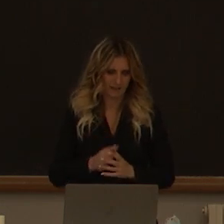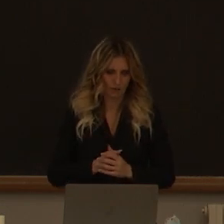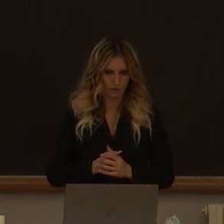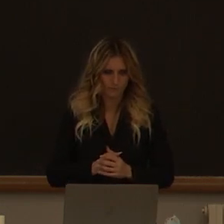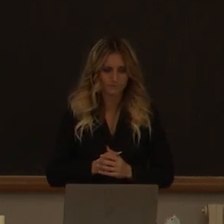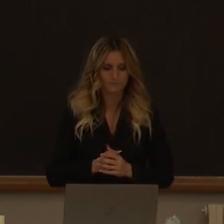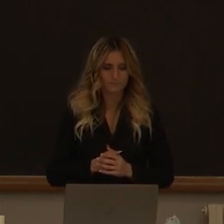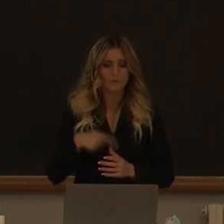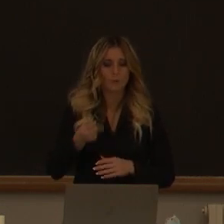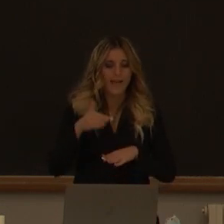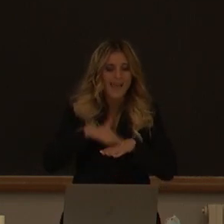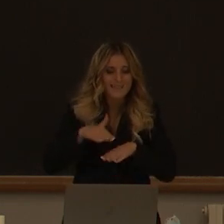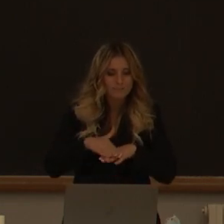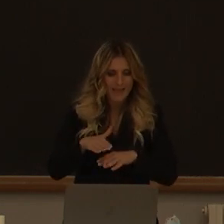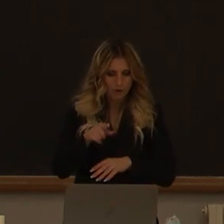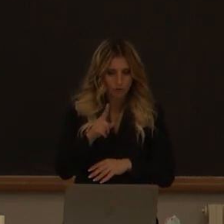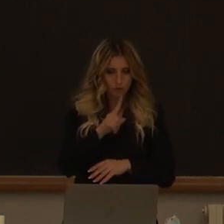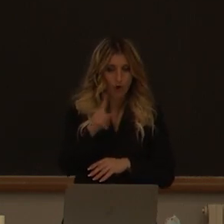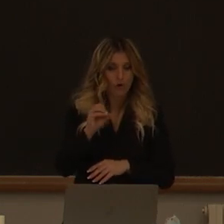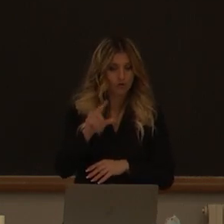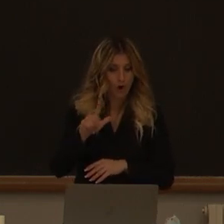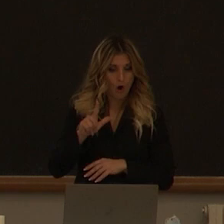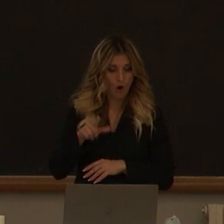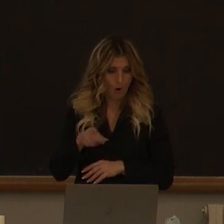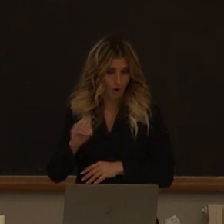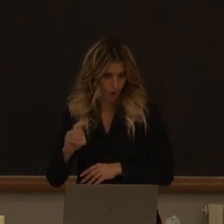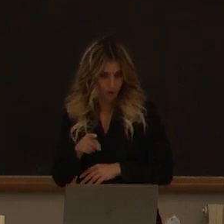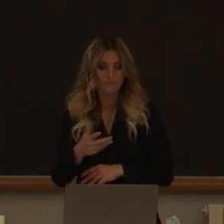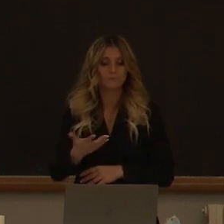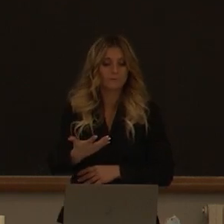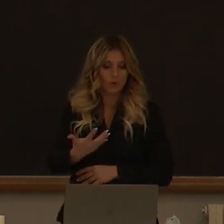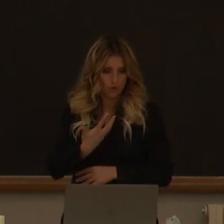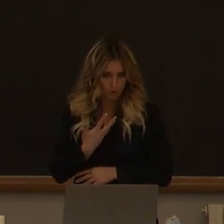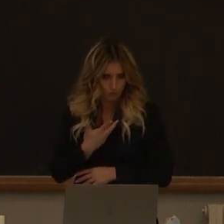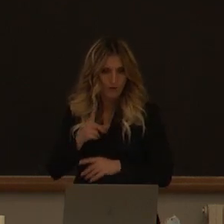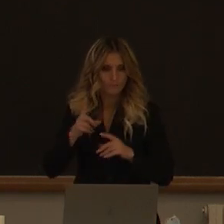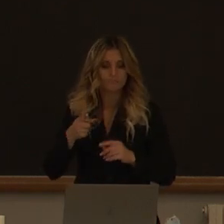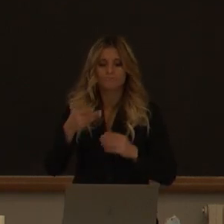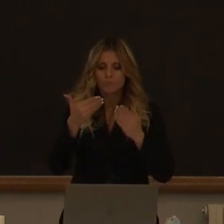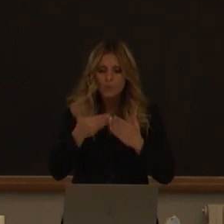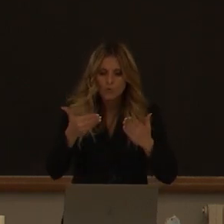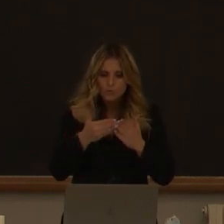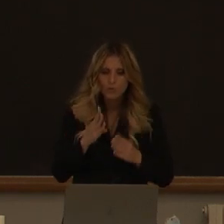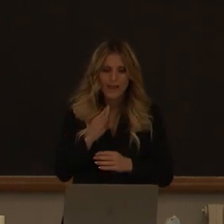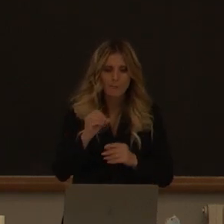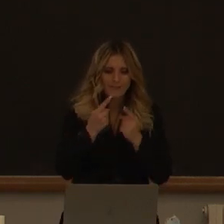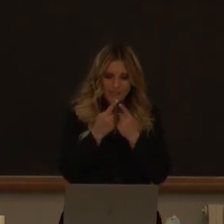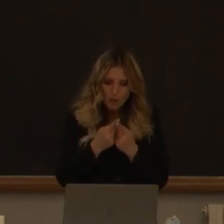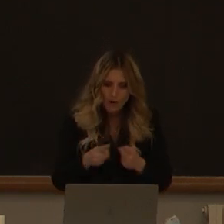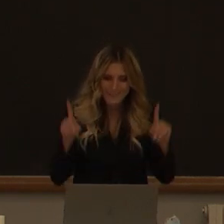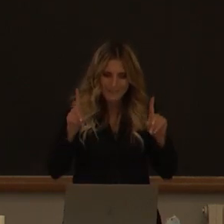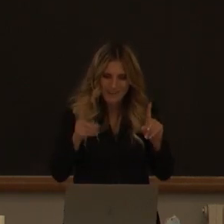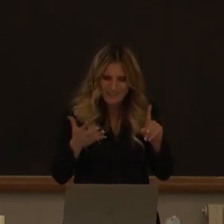quanto abbiamo visto nell'esperto botanico, abbiamo anche, diciamo, l'esperto zoologo, che studia la biodiversità animale